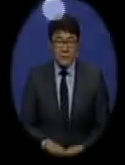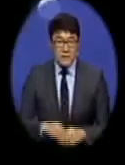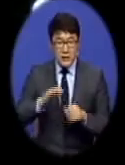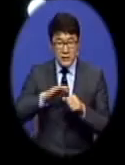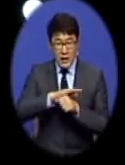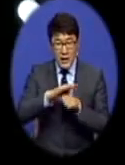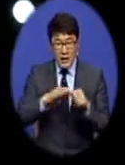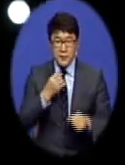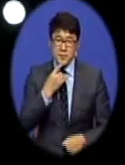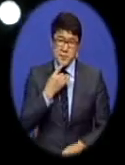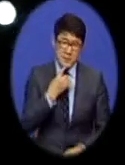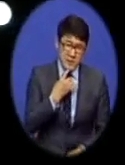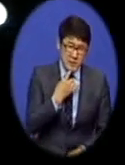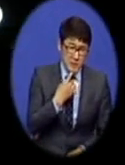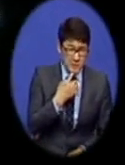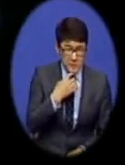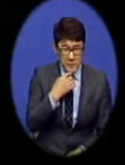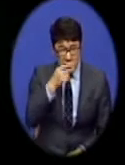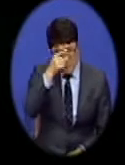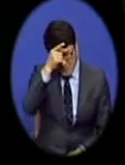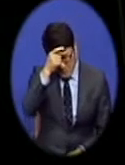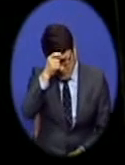사랑만 고집했던